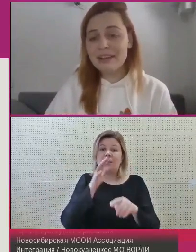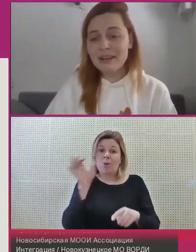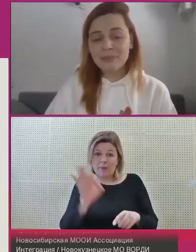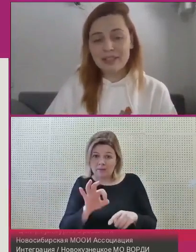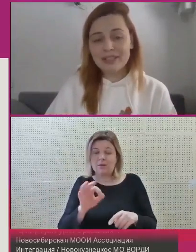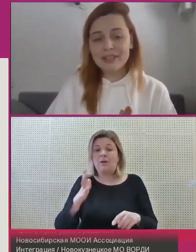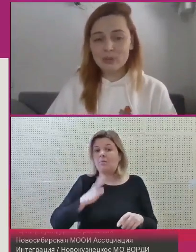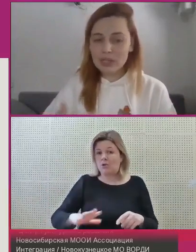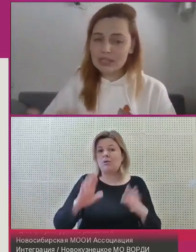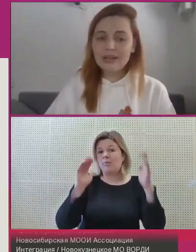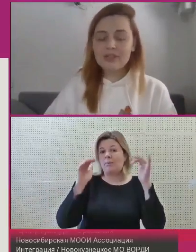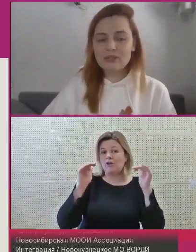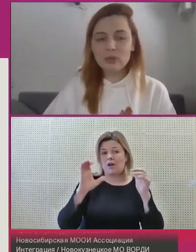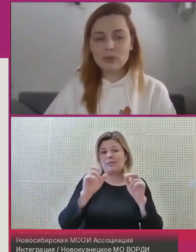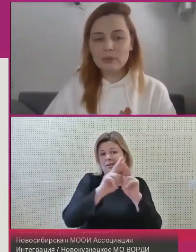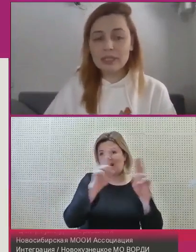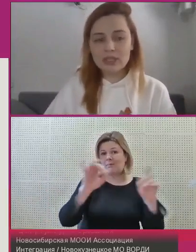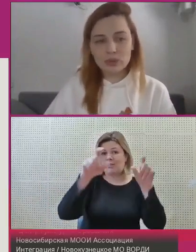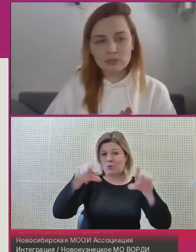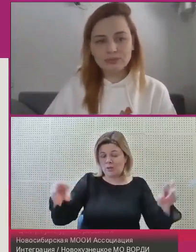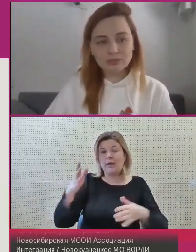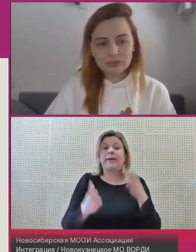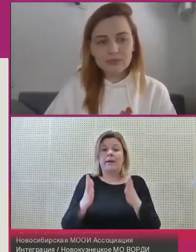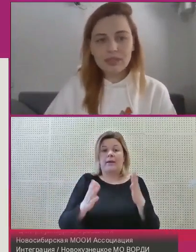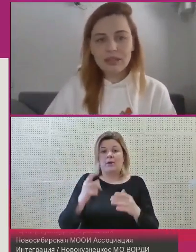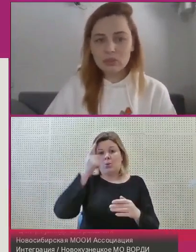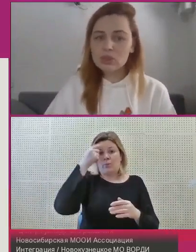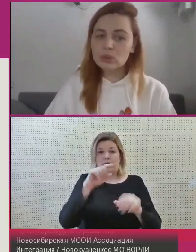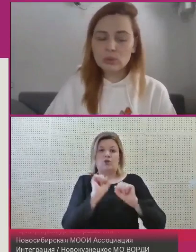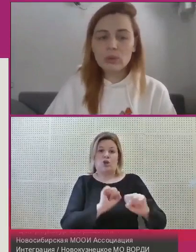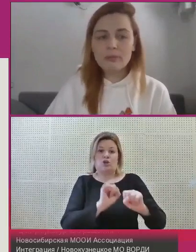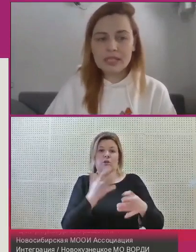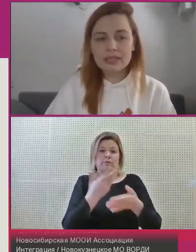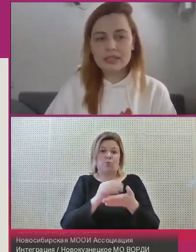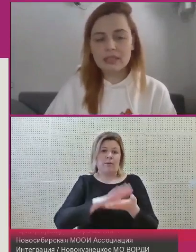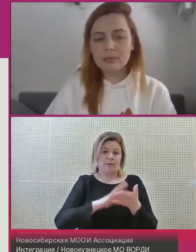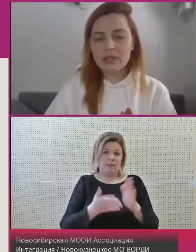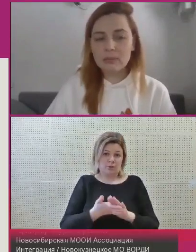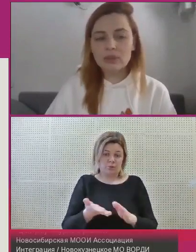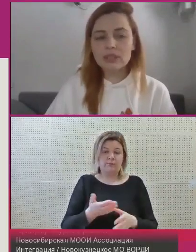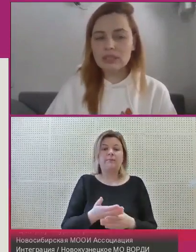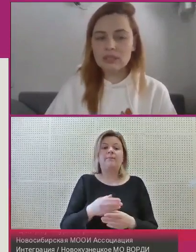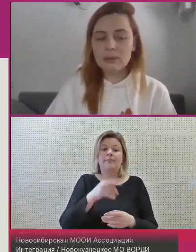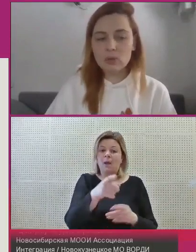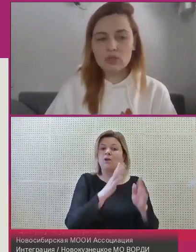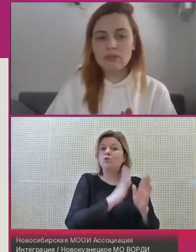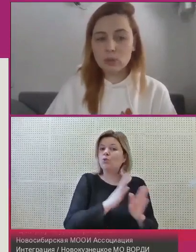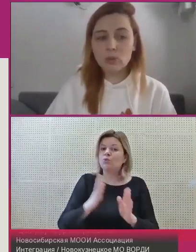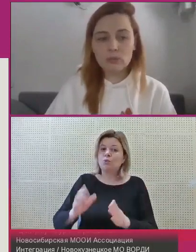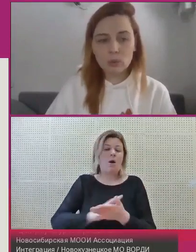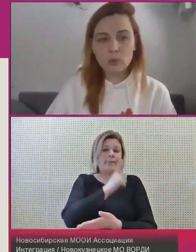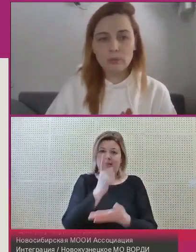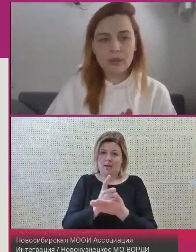кем-то или отстаивать свою позицию. Вот. Структуру обязательно проработайте, она поможет